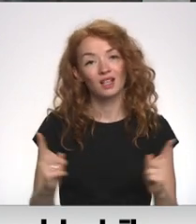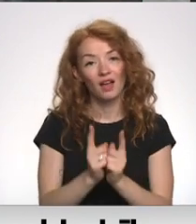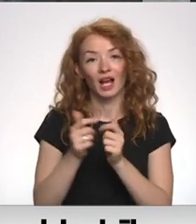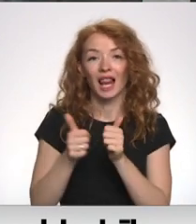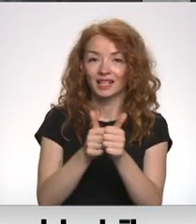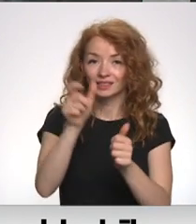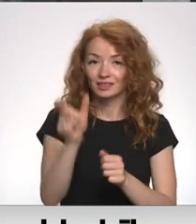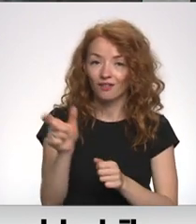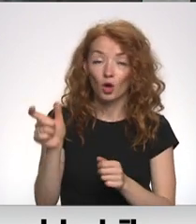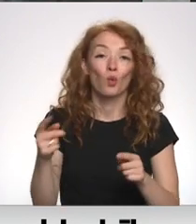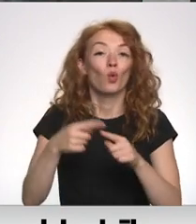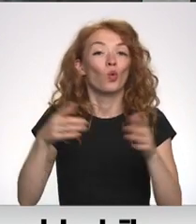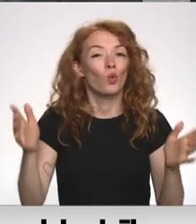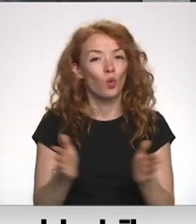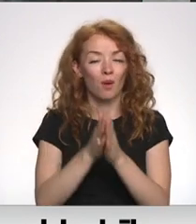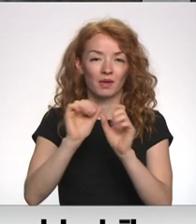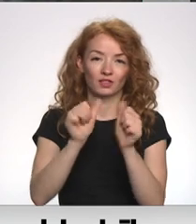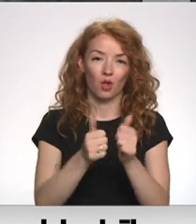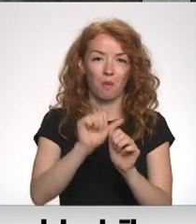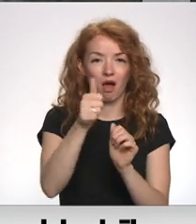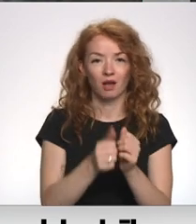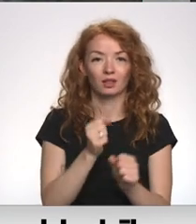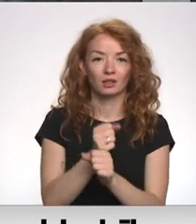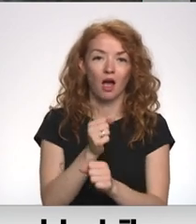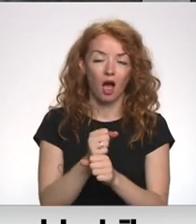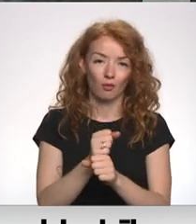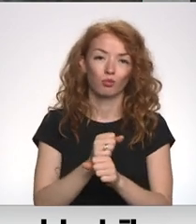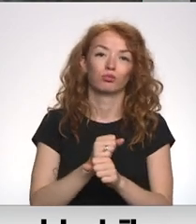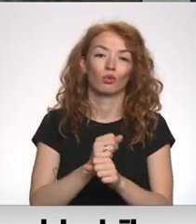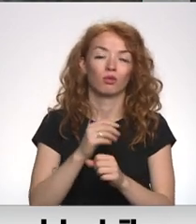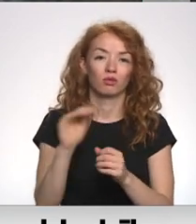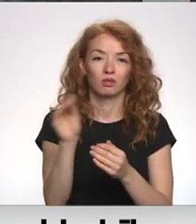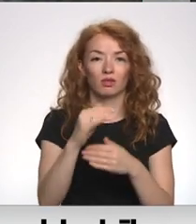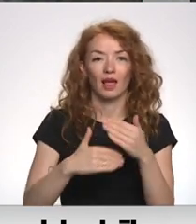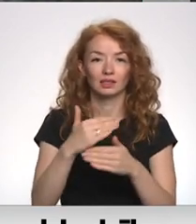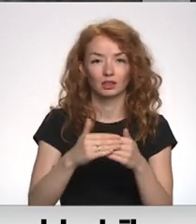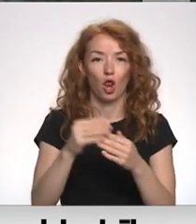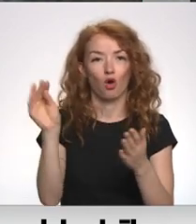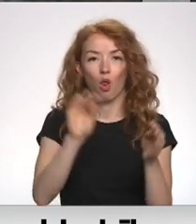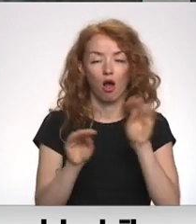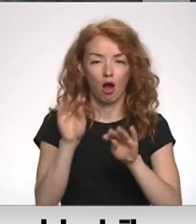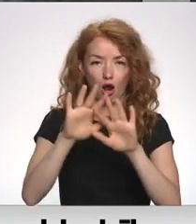līdzcilvēkiem un kopīgiem spēkiem izveidot mākslas darbu – tekstila kolāžu. Vairāk Vītas Ānstratas sižetā.